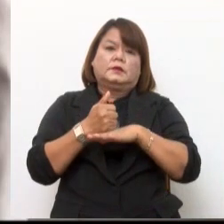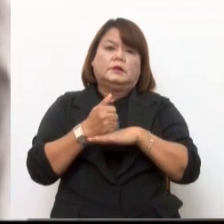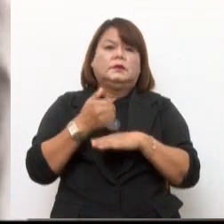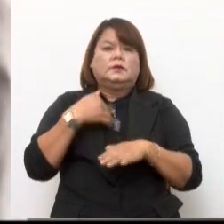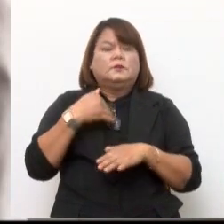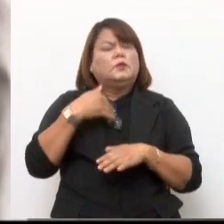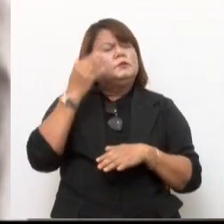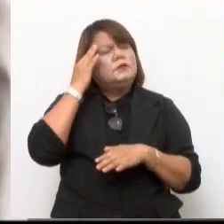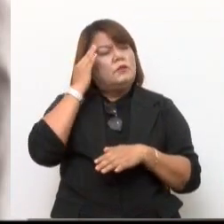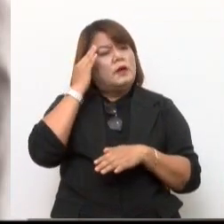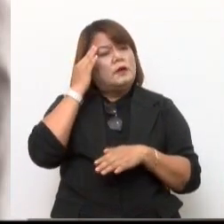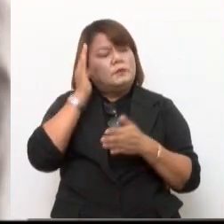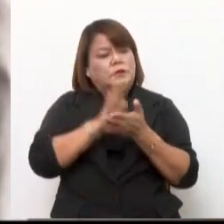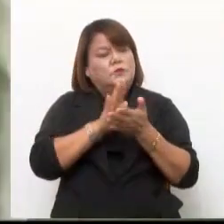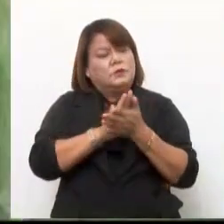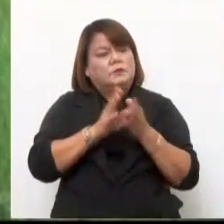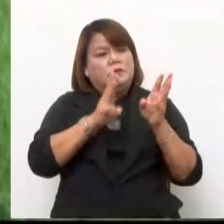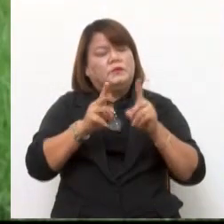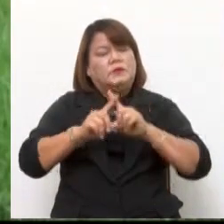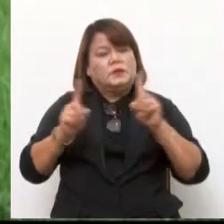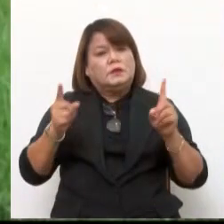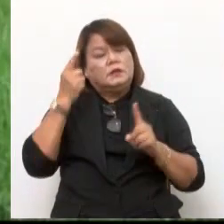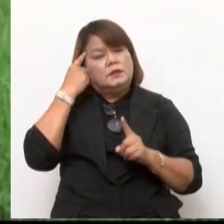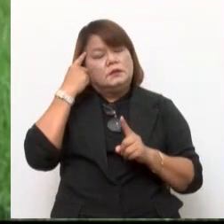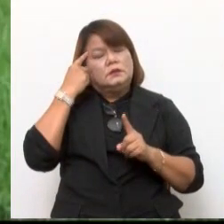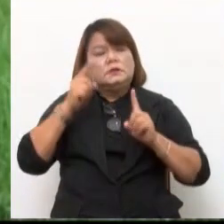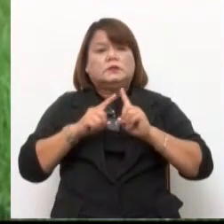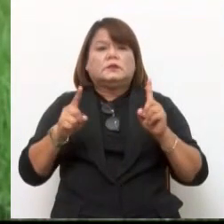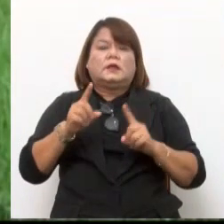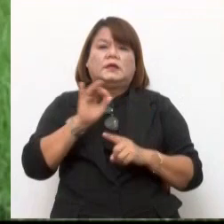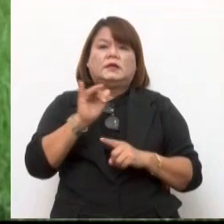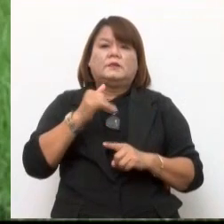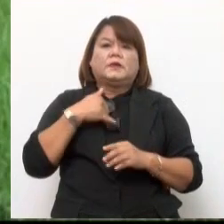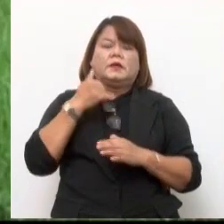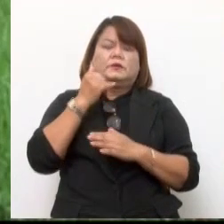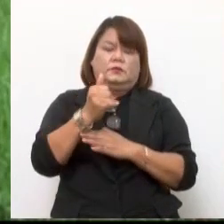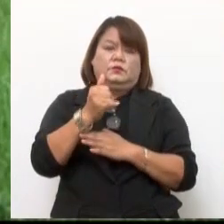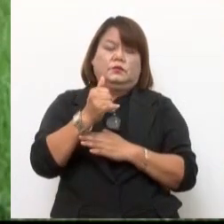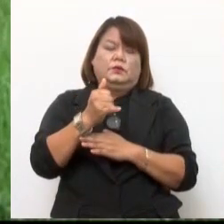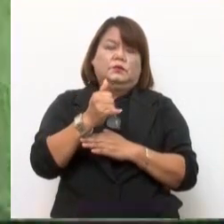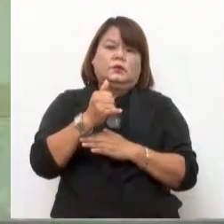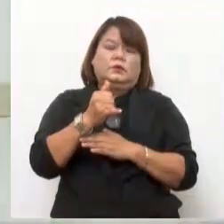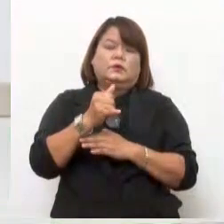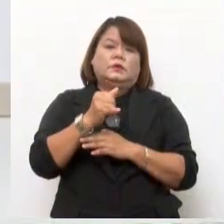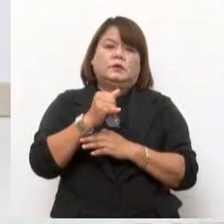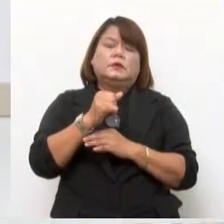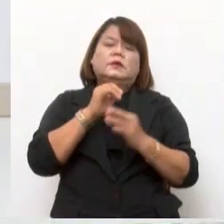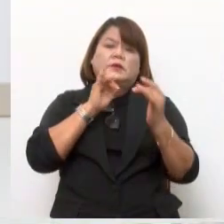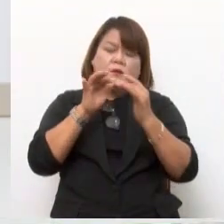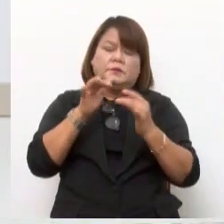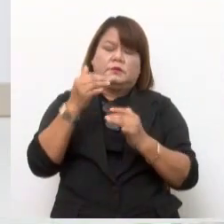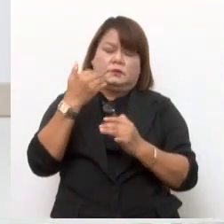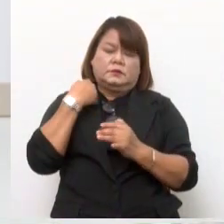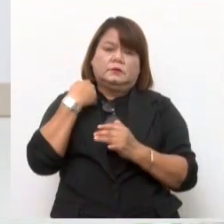ชื่อว่ามีหลายโรงเรียนที่มีแนวคิดลักษณะเช่นนี้แต่อาจจะยังไม่ได้เข้ามาสู่สื่อมวลชนถ้าหากเราใช้คลิปเ